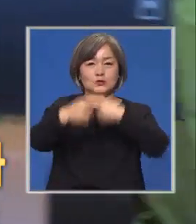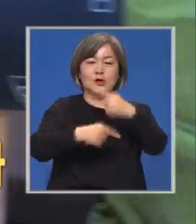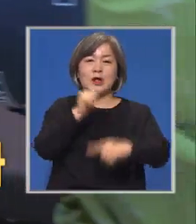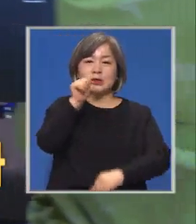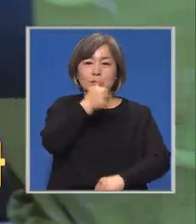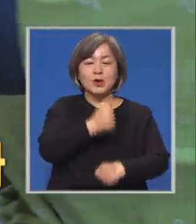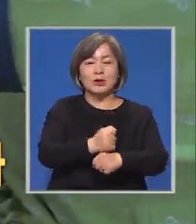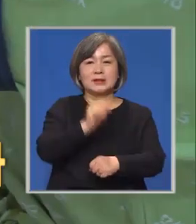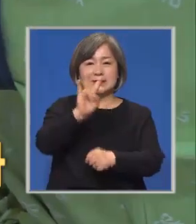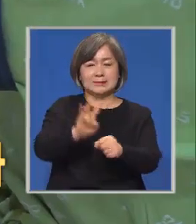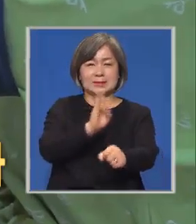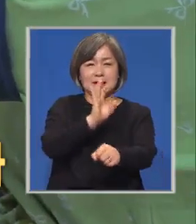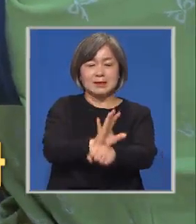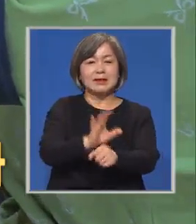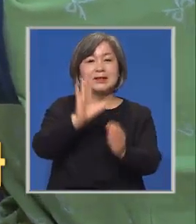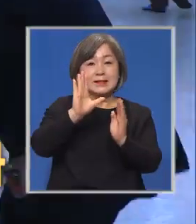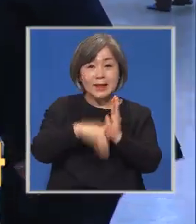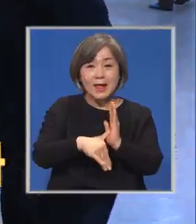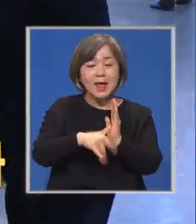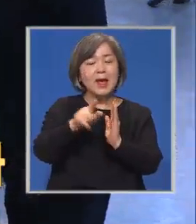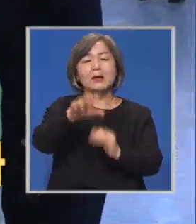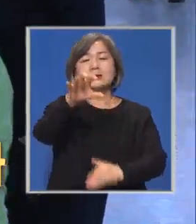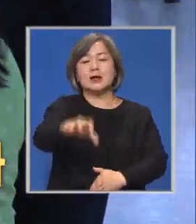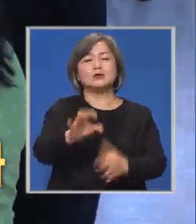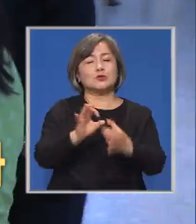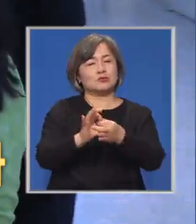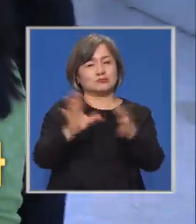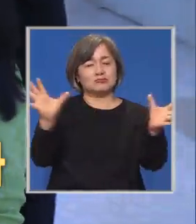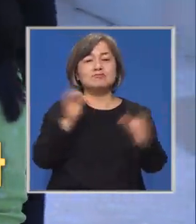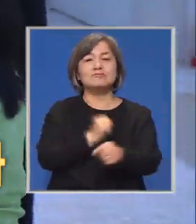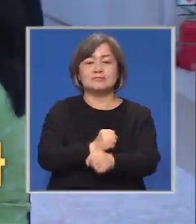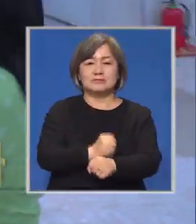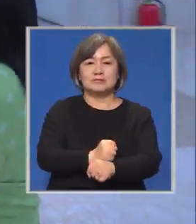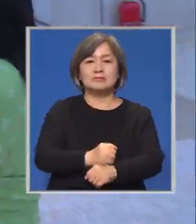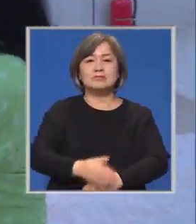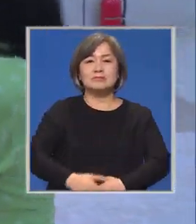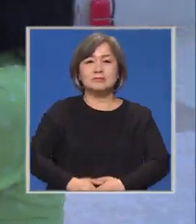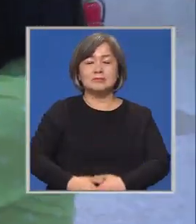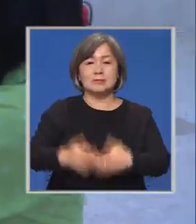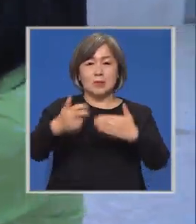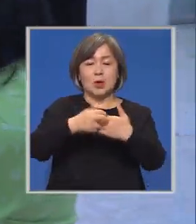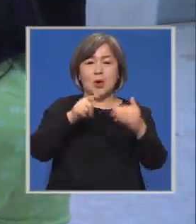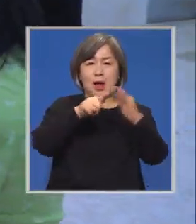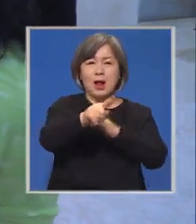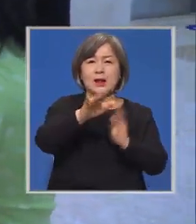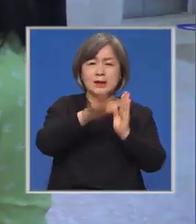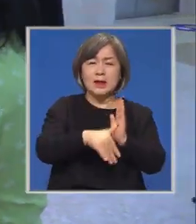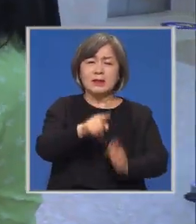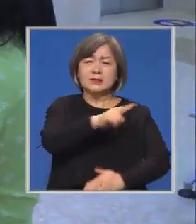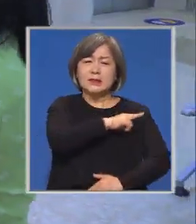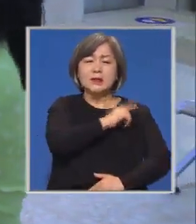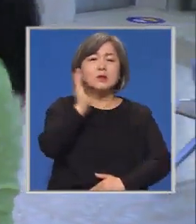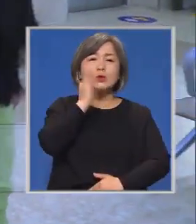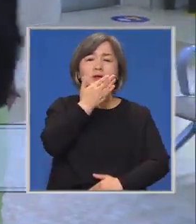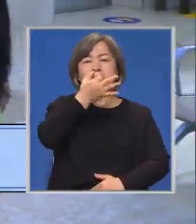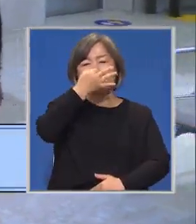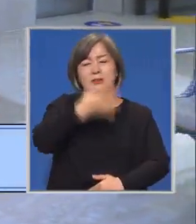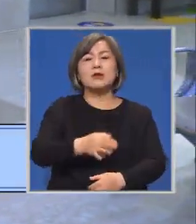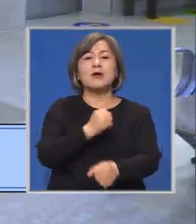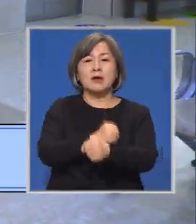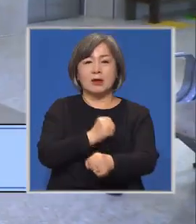수어 통역은 24시간 때와 장소를 가리지 않습니다. 병원 갈 때가 제일